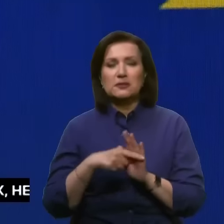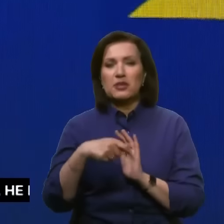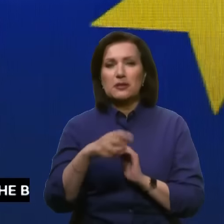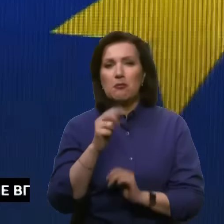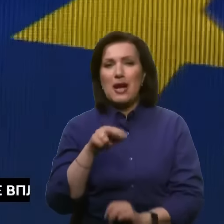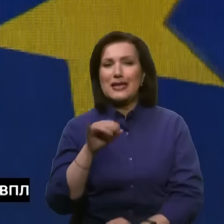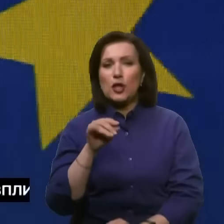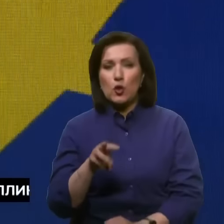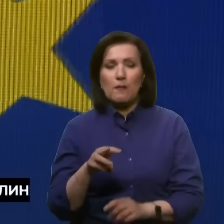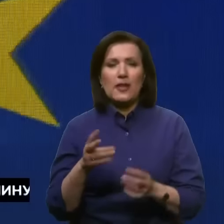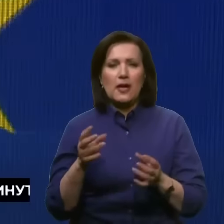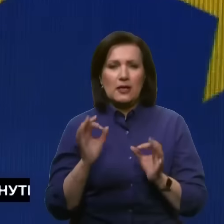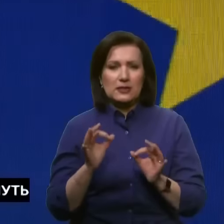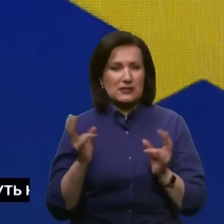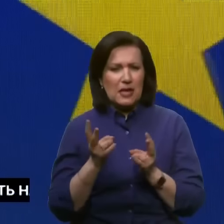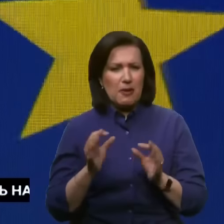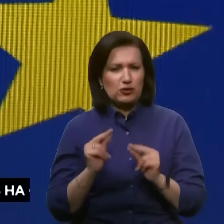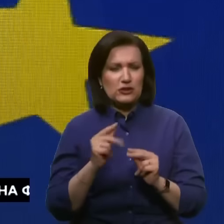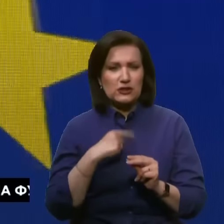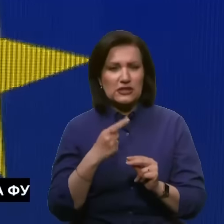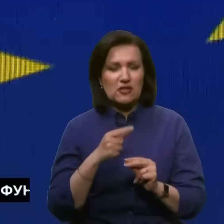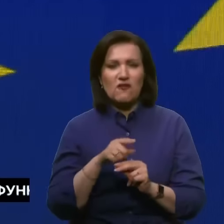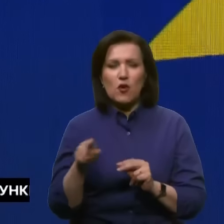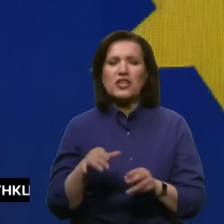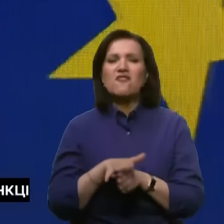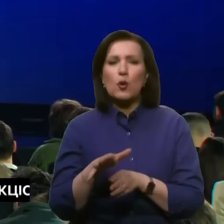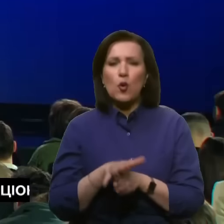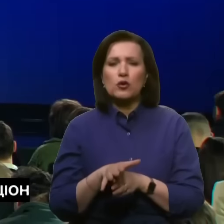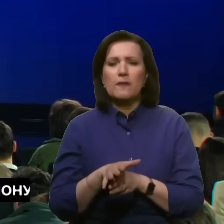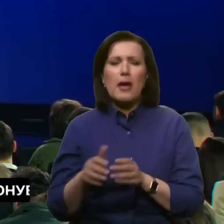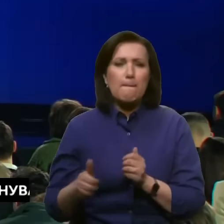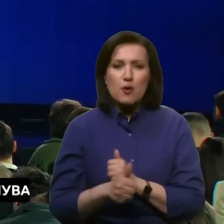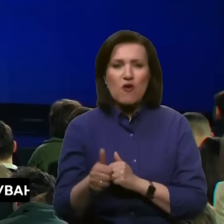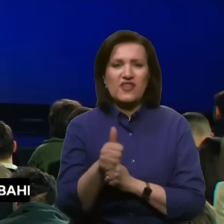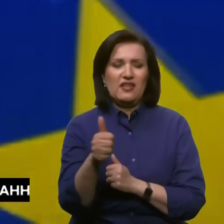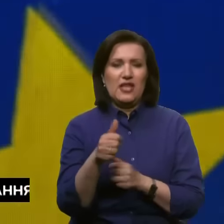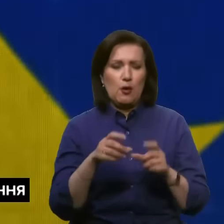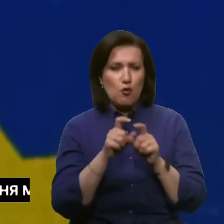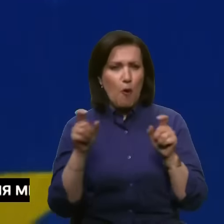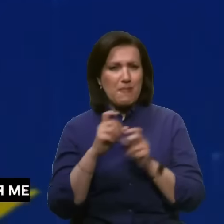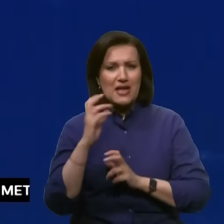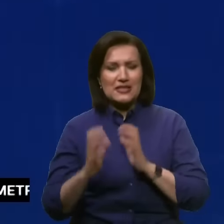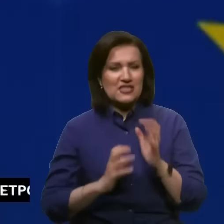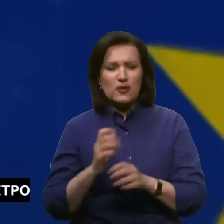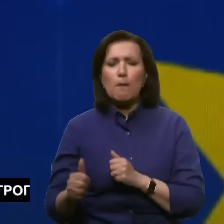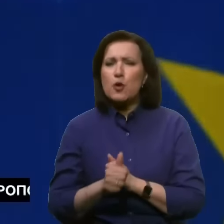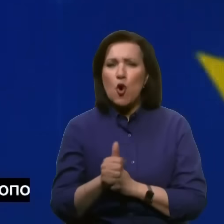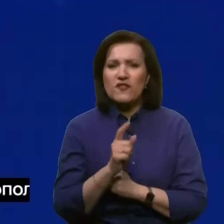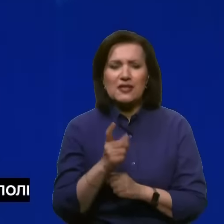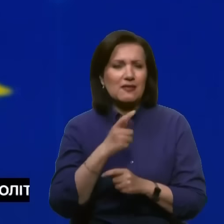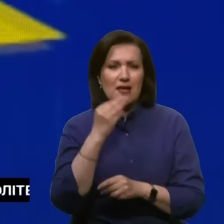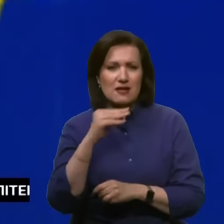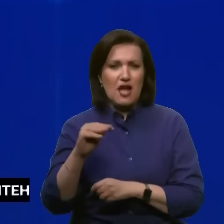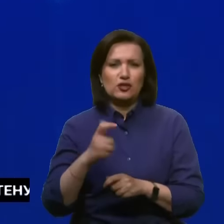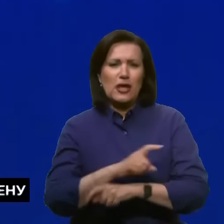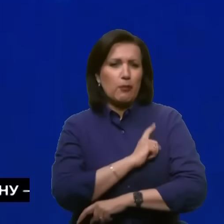президентом Байденом, треба чесно сказати, що вони виконували провідні кампанії світу, провідні,